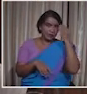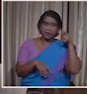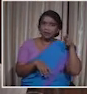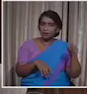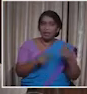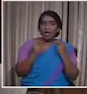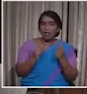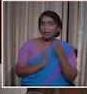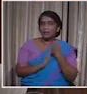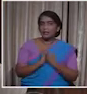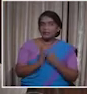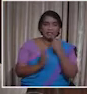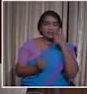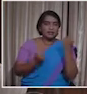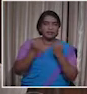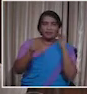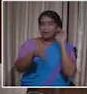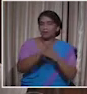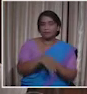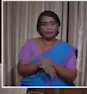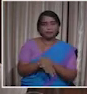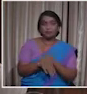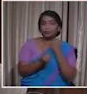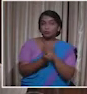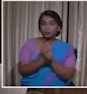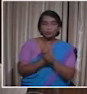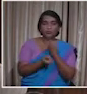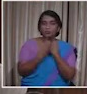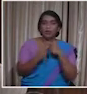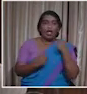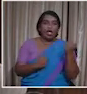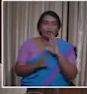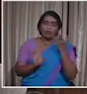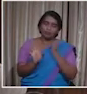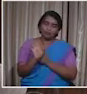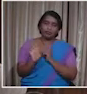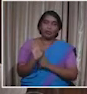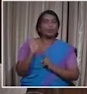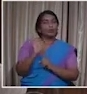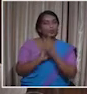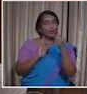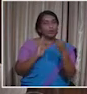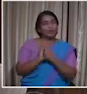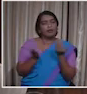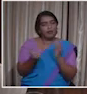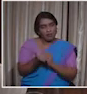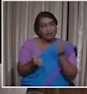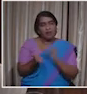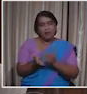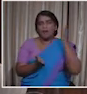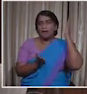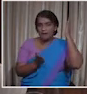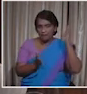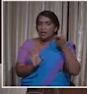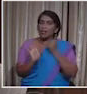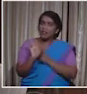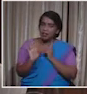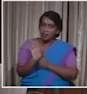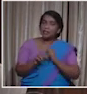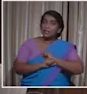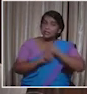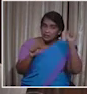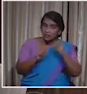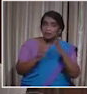புதிய விடயங்கள் அல்ல. வடக்கு கிழக்கில் தொடர்ச்சியாக இவை இடம்பெறுகின்றன. ஆர்ப்பாட்டம் நடத்துபவர்களை கைது செய்வது சாதாரண விடயம்.